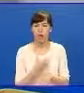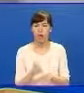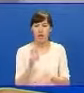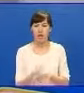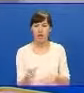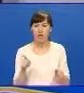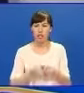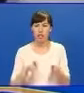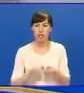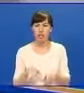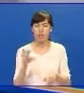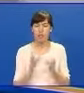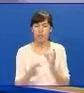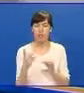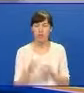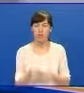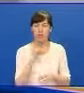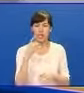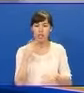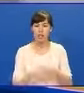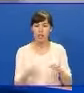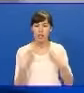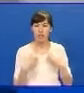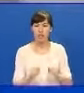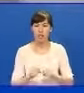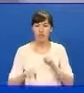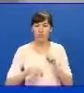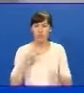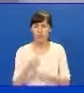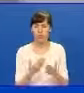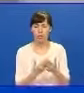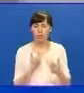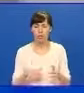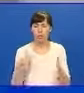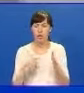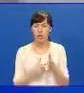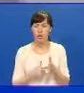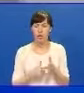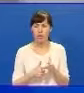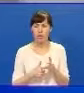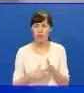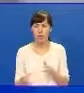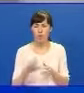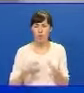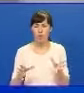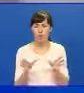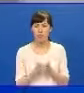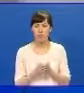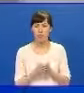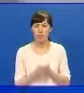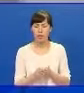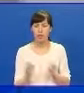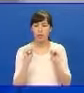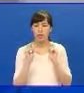санаймыз. Жастар мен жасөспірімдер арасында құқық бұзушылықтың алдын алу мақсатында құқық қорғау орындарымен бірлесіп